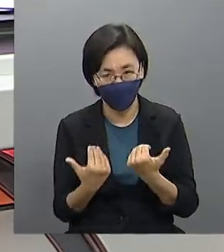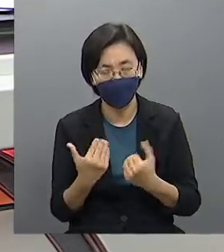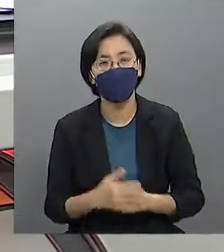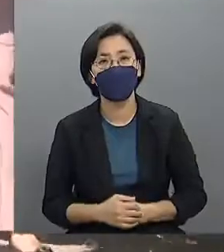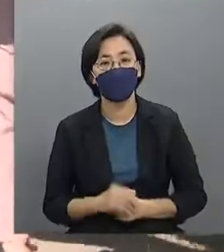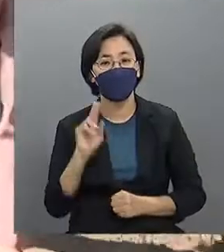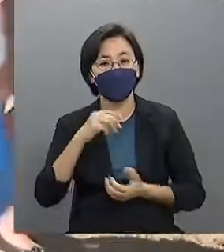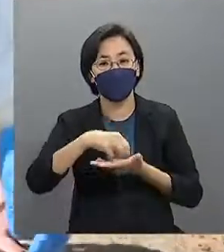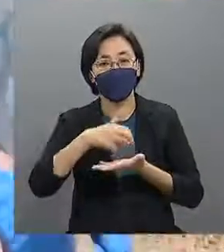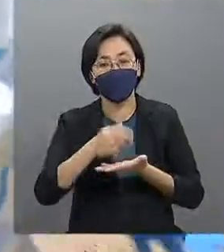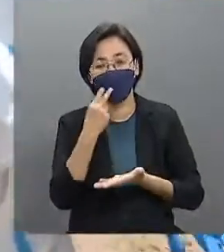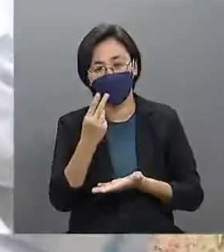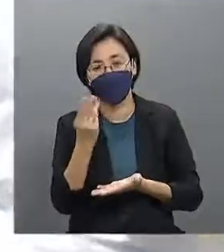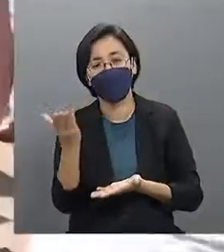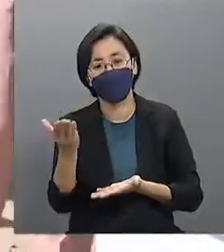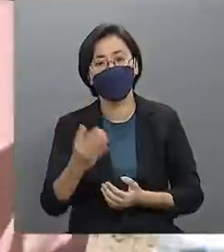ค่ะ